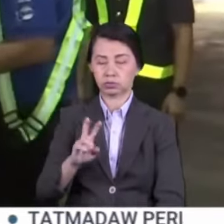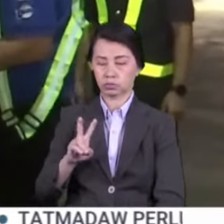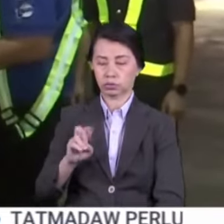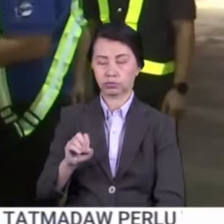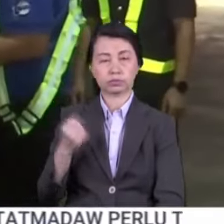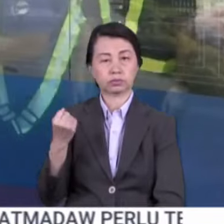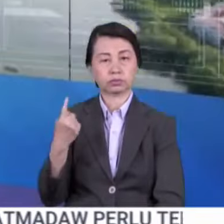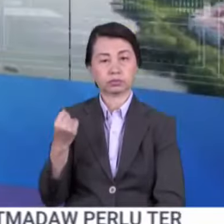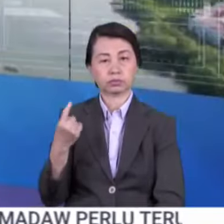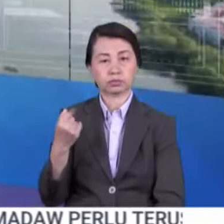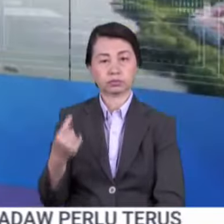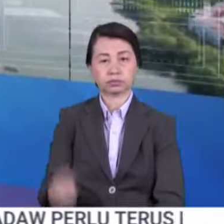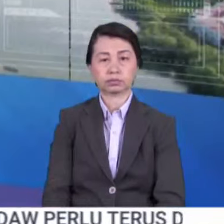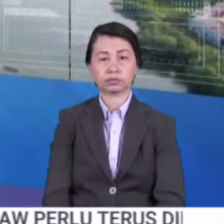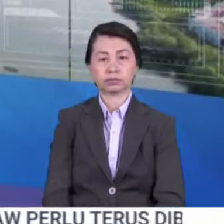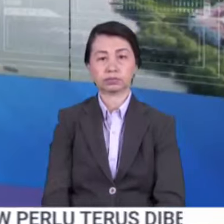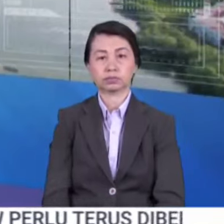2011.